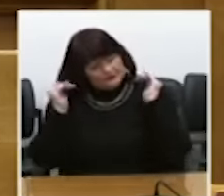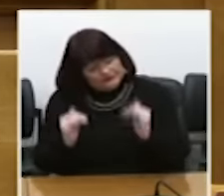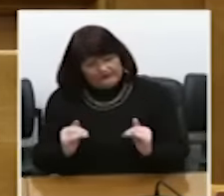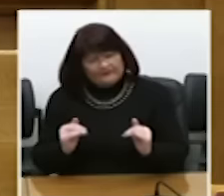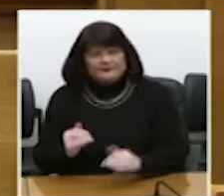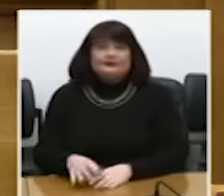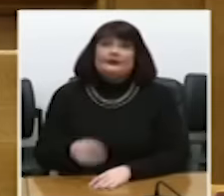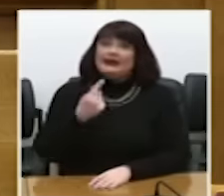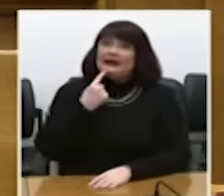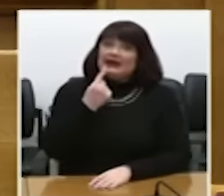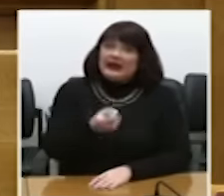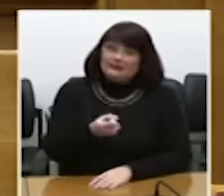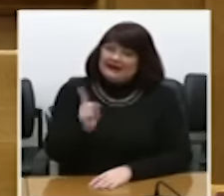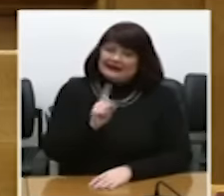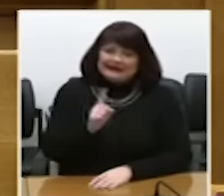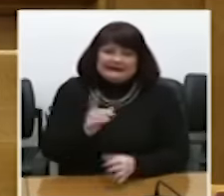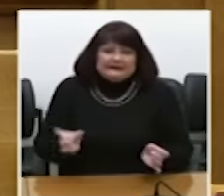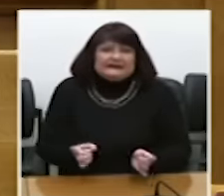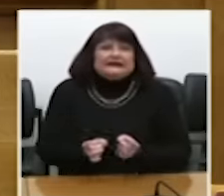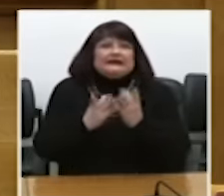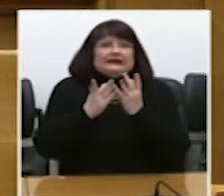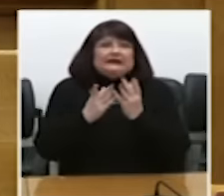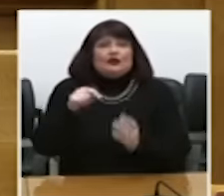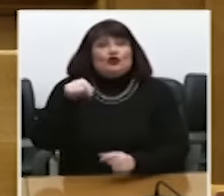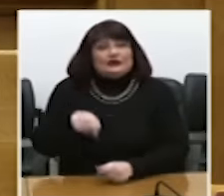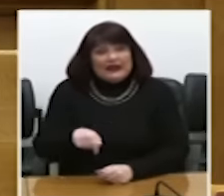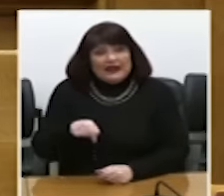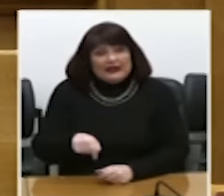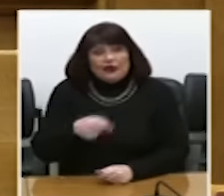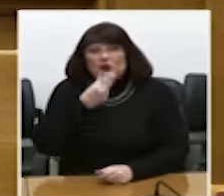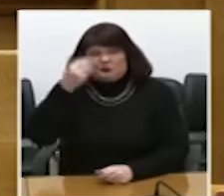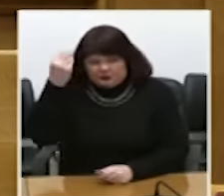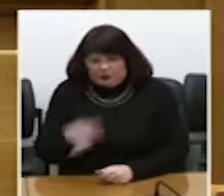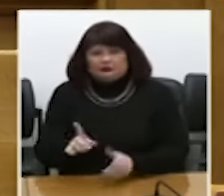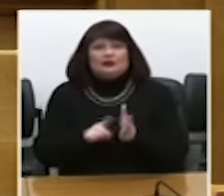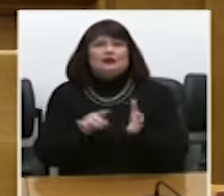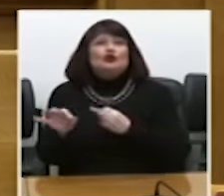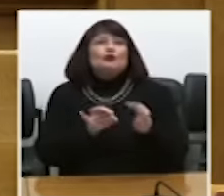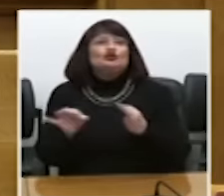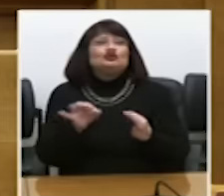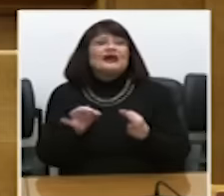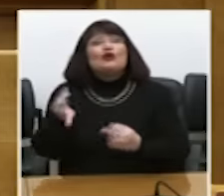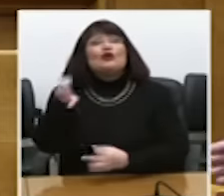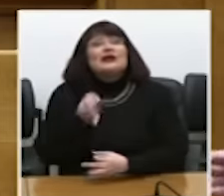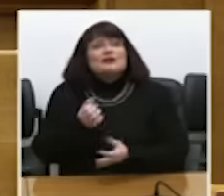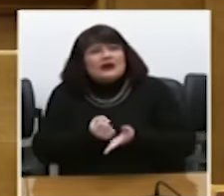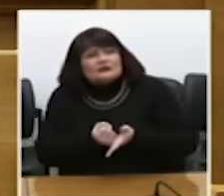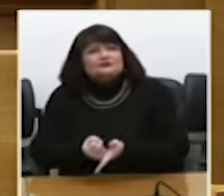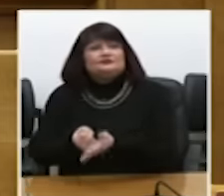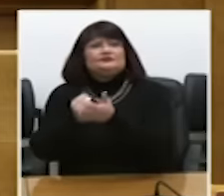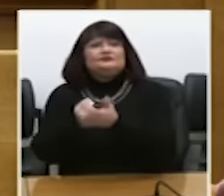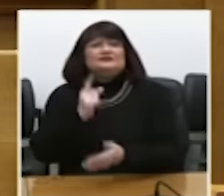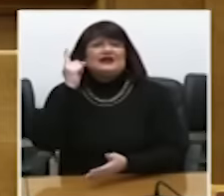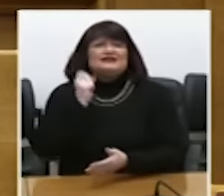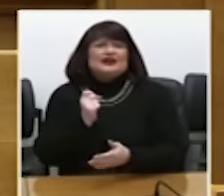δεν είναι τυχαίο ότι και σε αυτό το κατάπτυστο νομοσχέδιο δήλωσαν τη στήριξή τους τα γνωστά συνεταιράκια